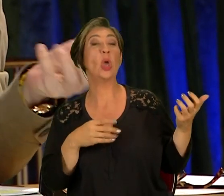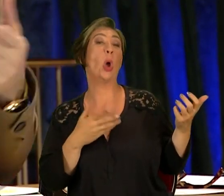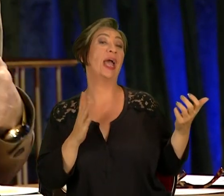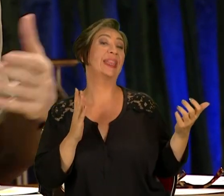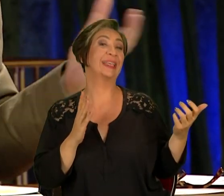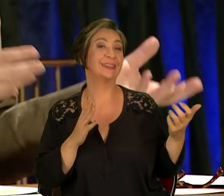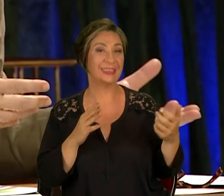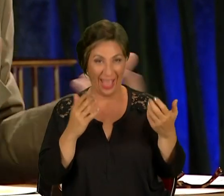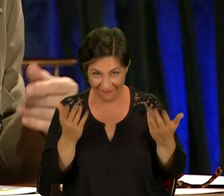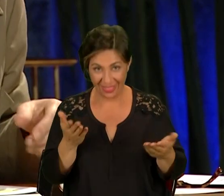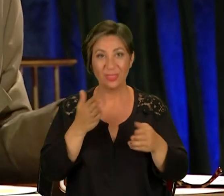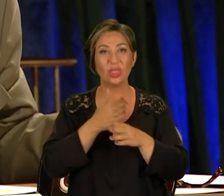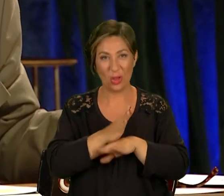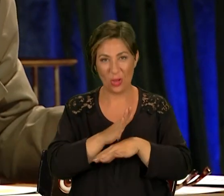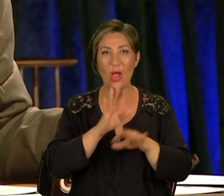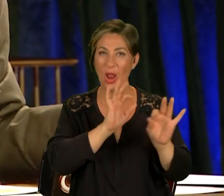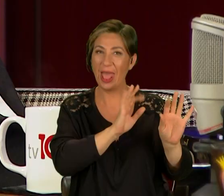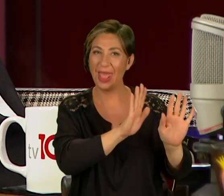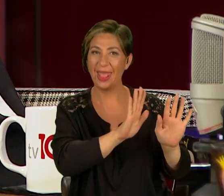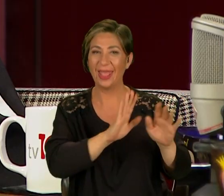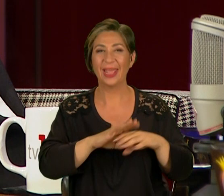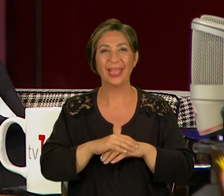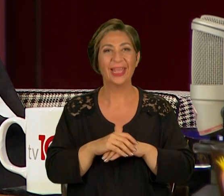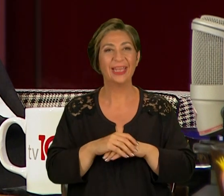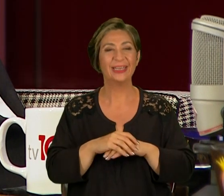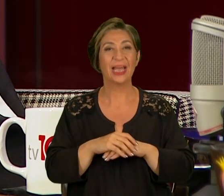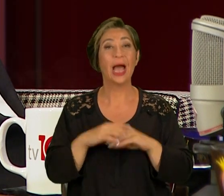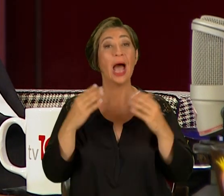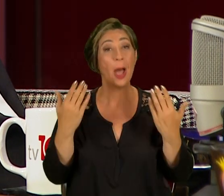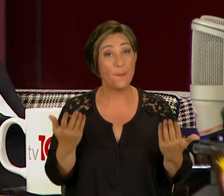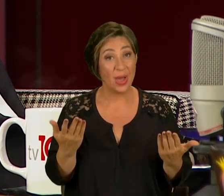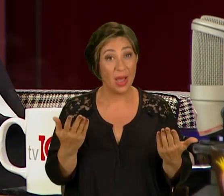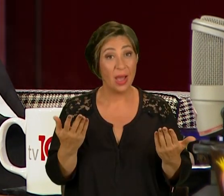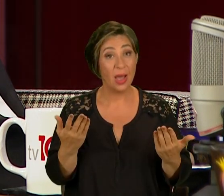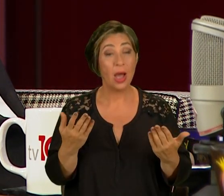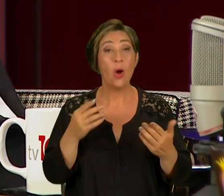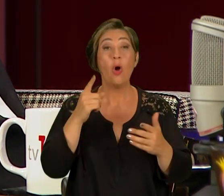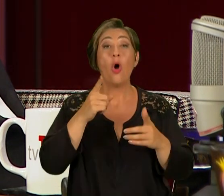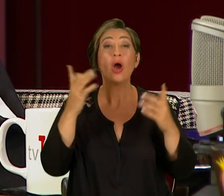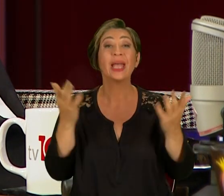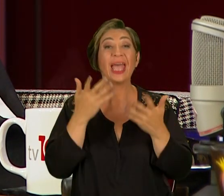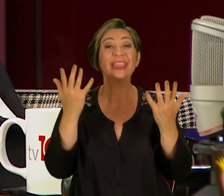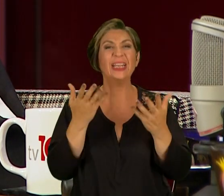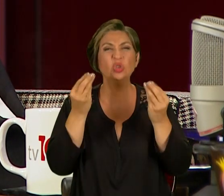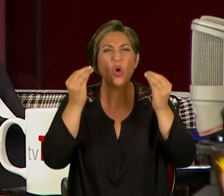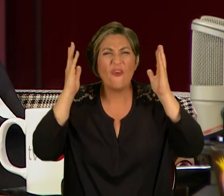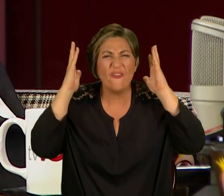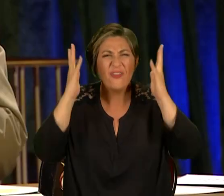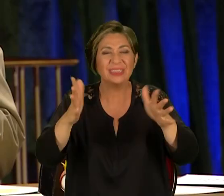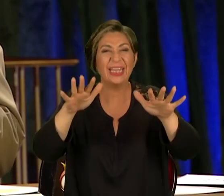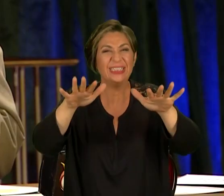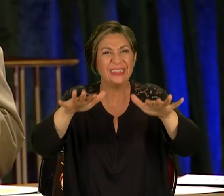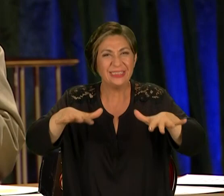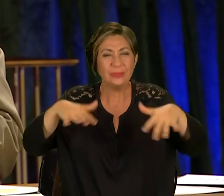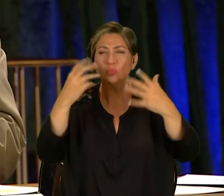artık, evet, doğru, öyle bir adam. Ama ve lakin o kadar çok kişiye